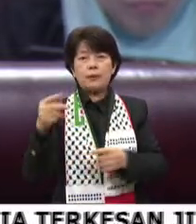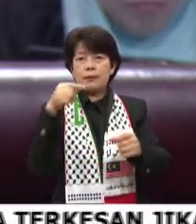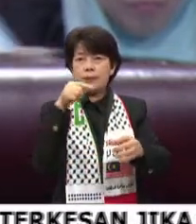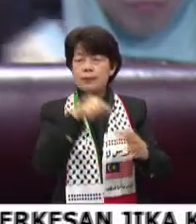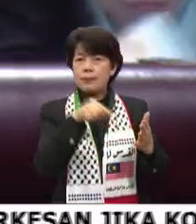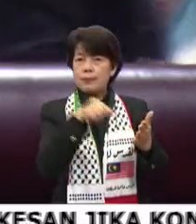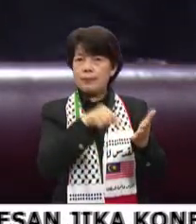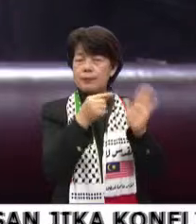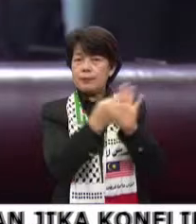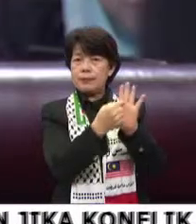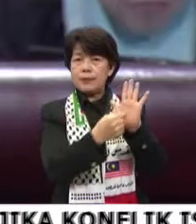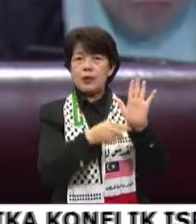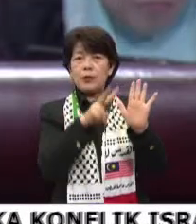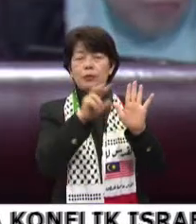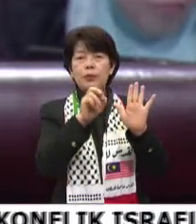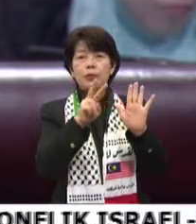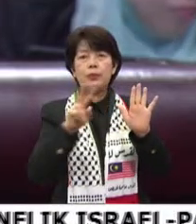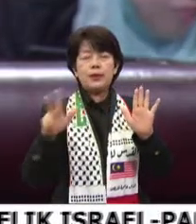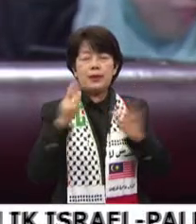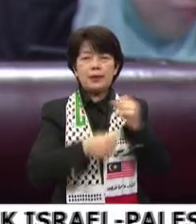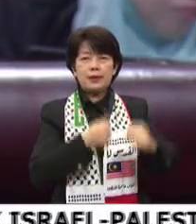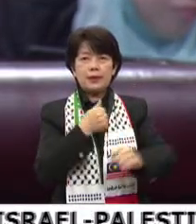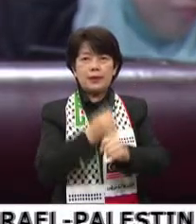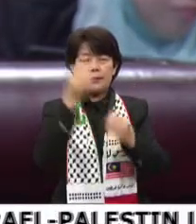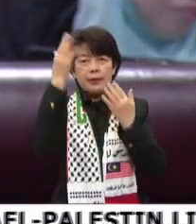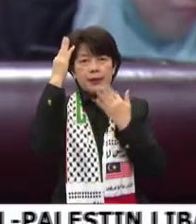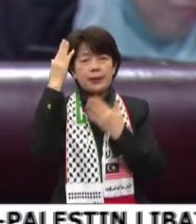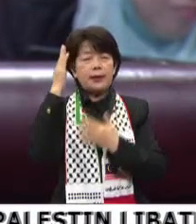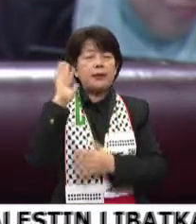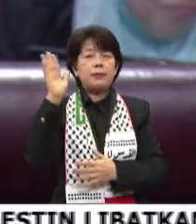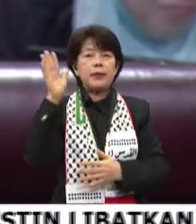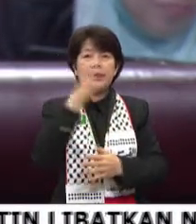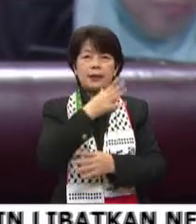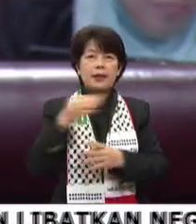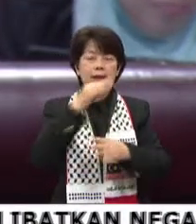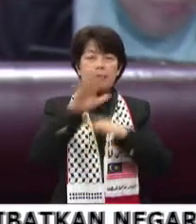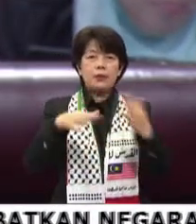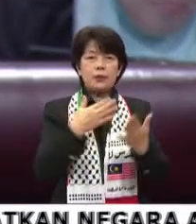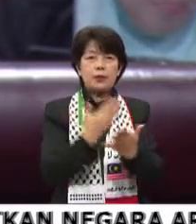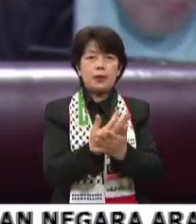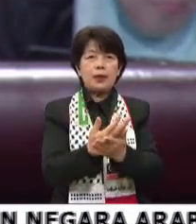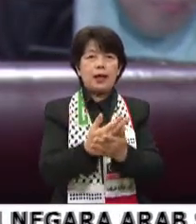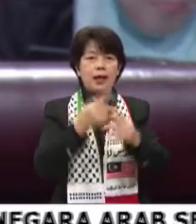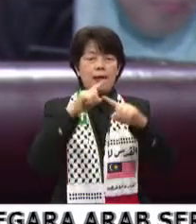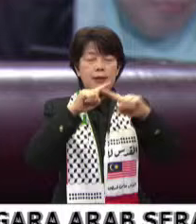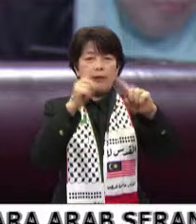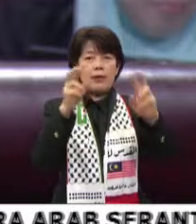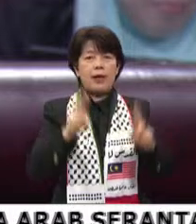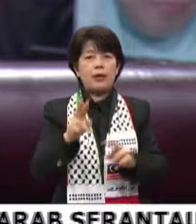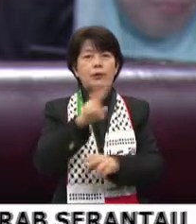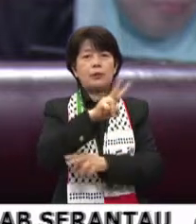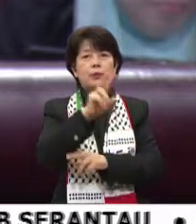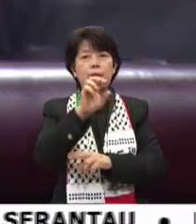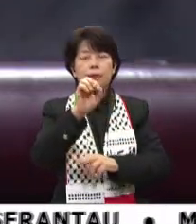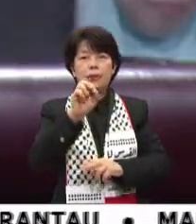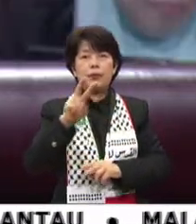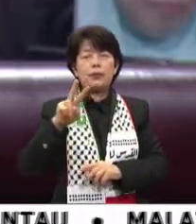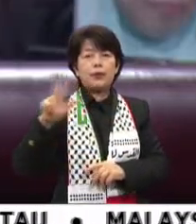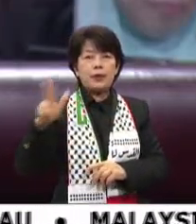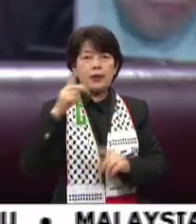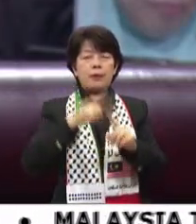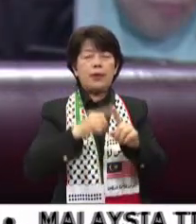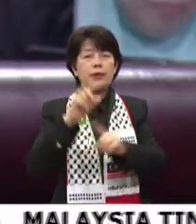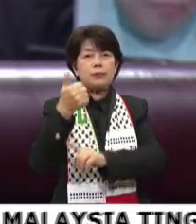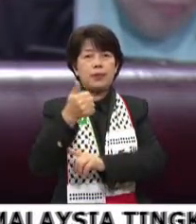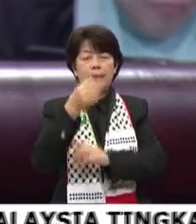sekerja pindaan 2023 ini telah dibentang dan diluluskan di dewan rakyat Pada 10 Oktober 2023 cadangan